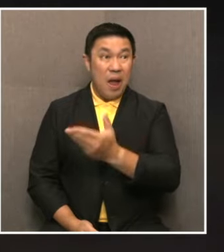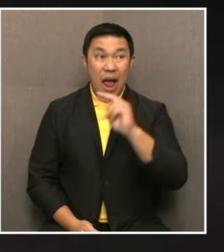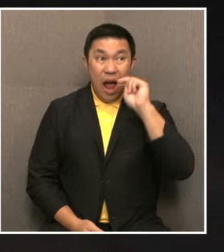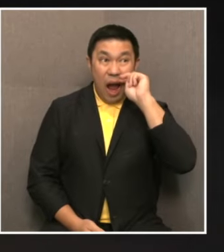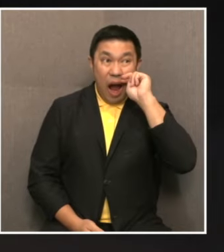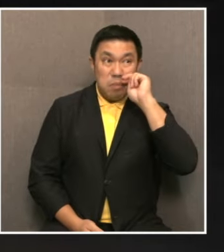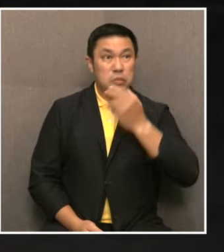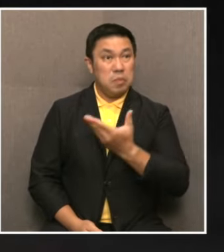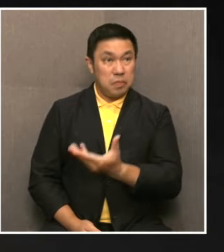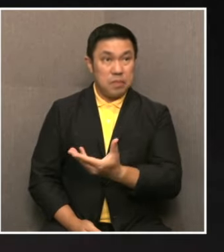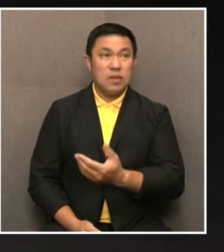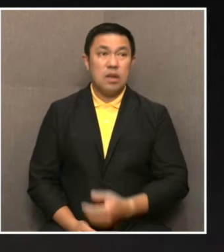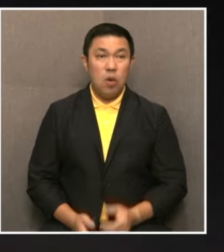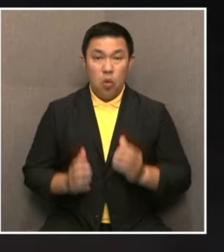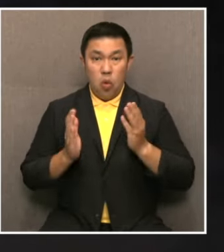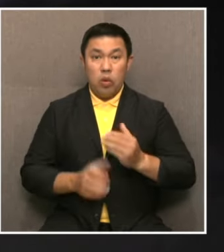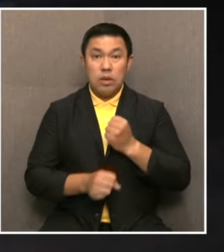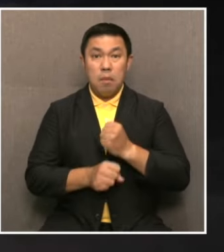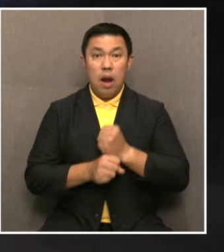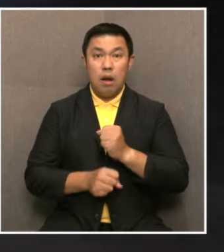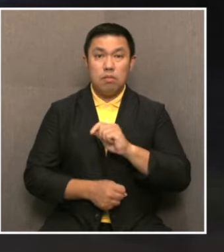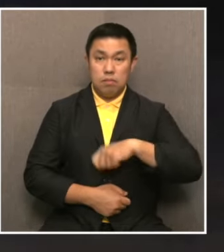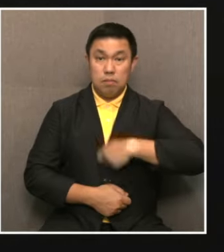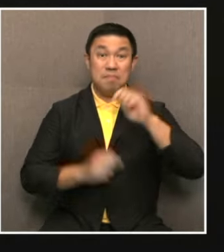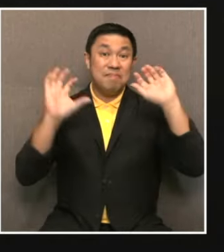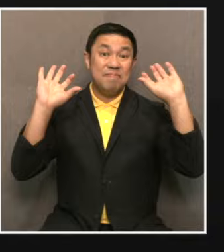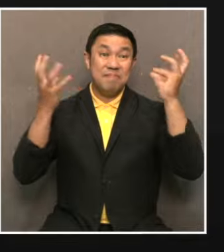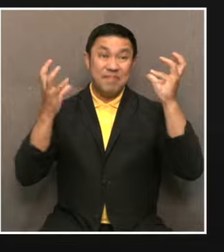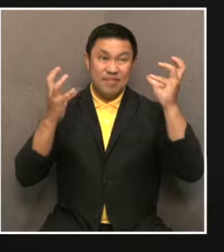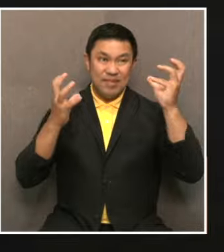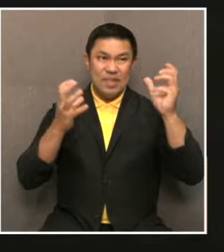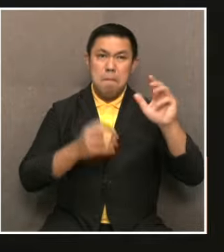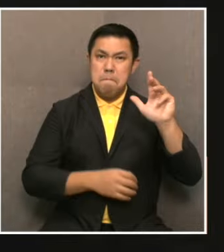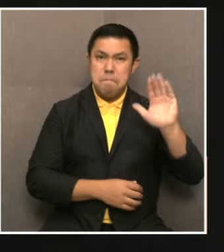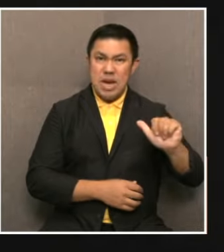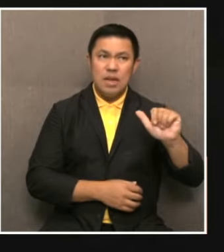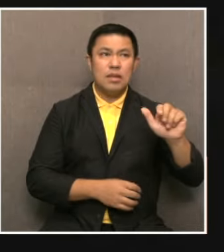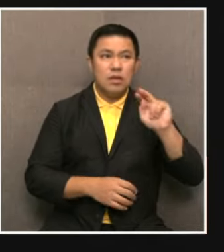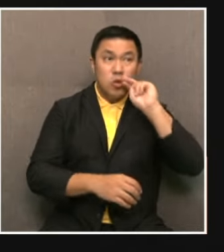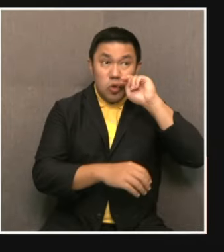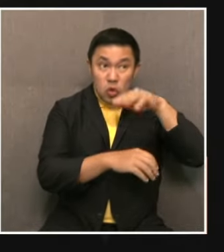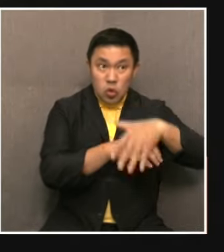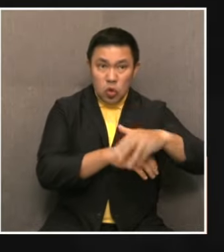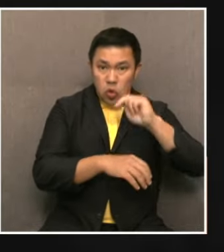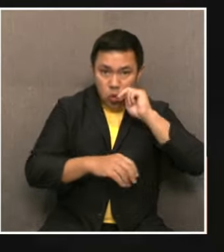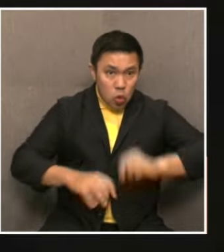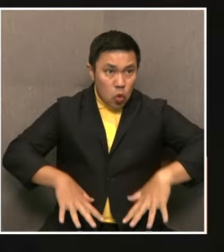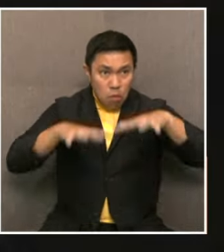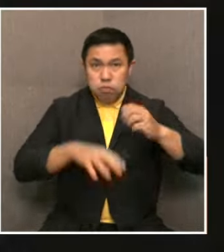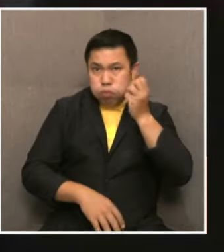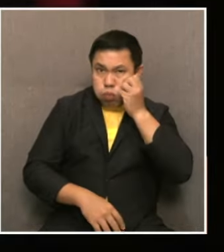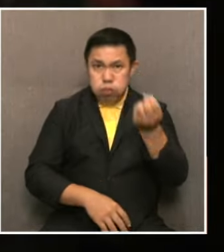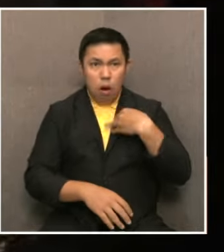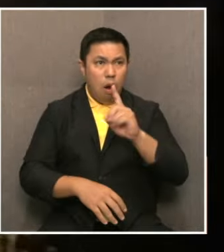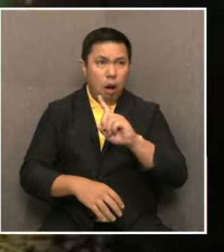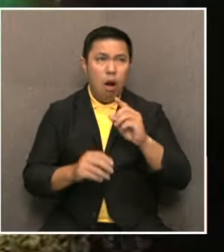ด้วยใช่ครับผมเจ้าหน้าที่มูลนิธิร่วมกตัญญูเมืองนครนายกรับแจ้งนะครับว่ามีเหตุน้ำท่วมฉับพลันแล้วก็มีนักท่องเที่ยว